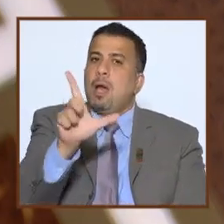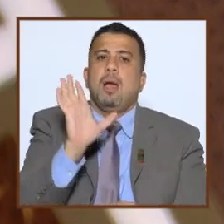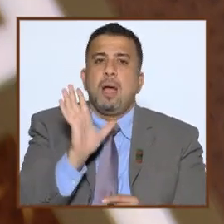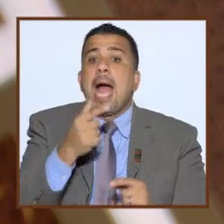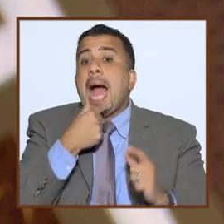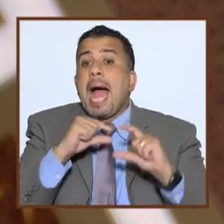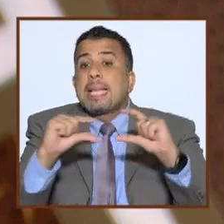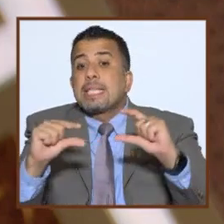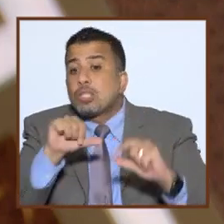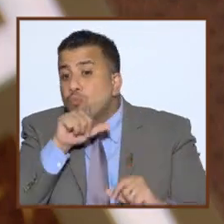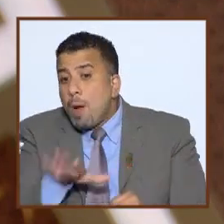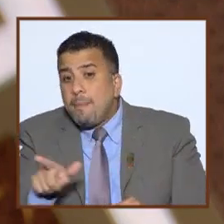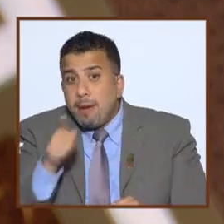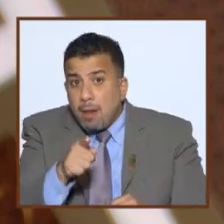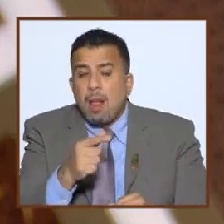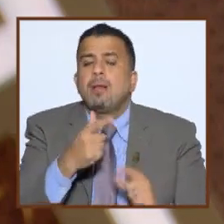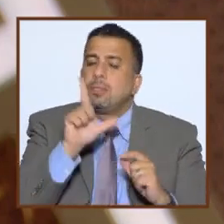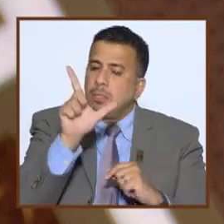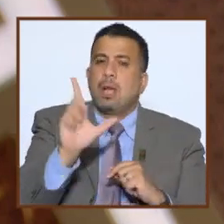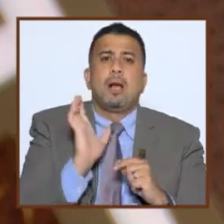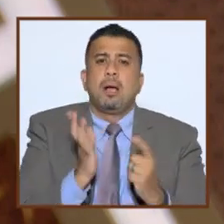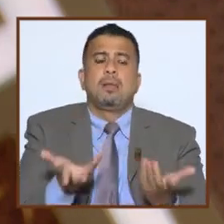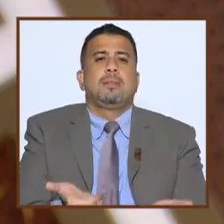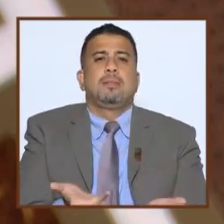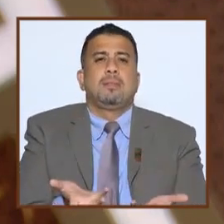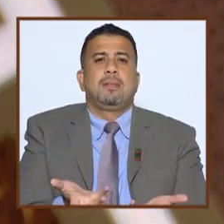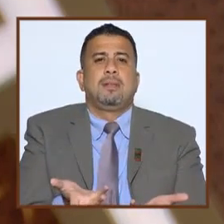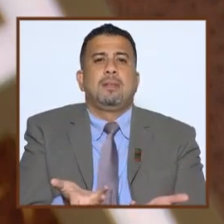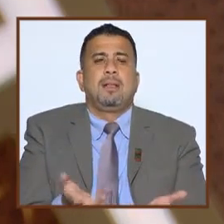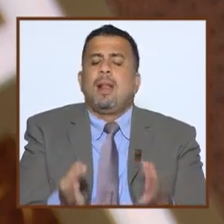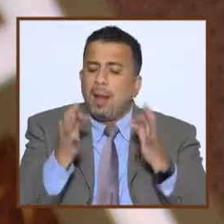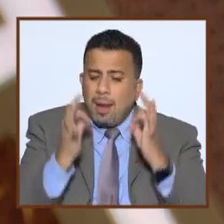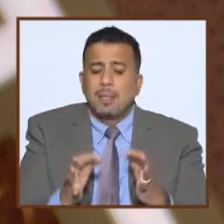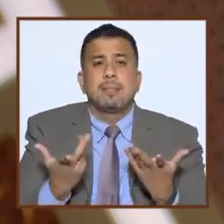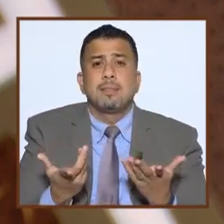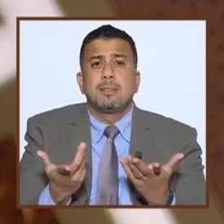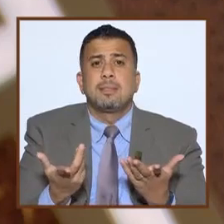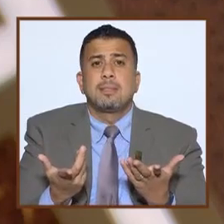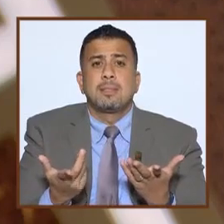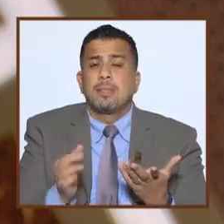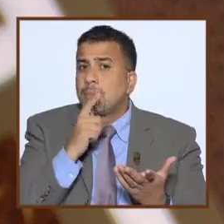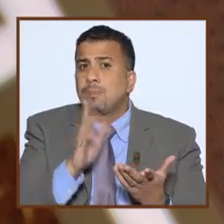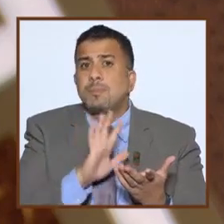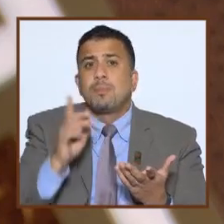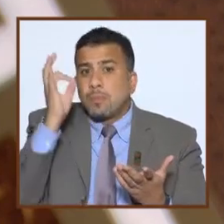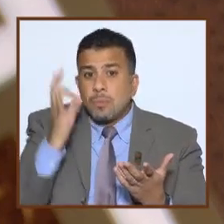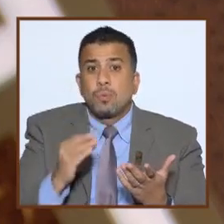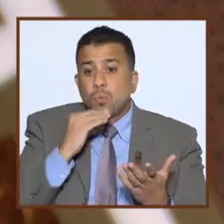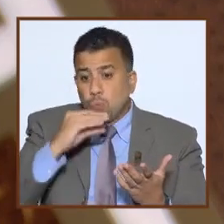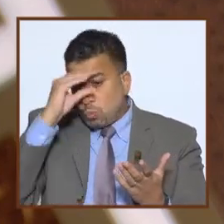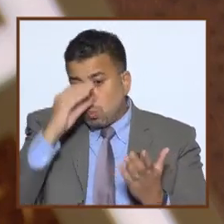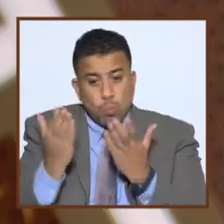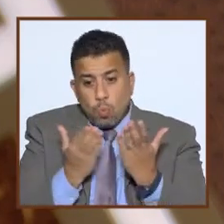فيها الحلو والجواز والاباحه المعاملات والعادات الا ان يريد الدليل بخلاف العبادات بخلاف النصوص القران